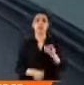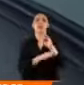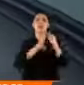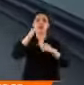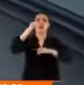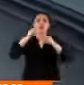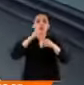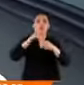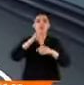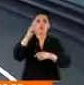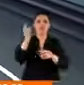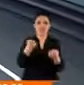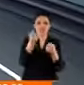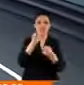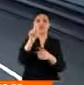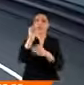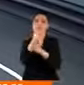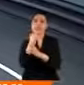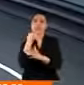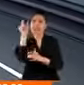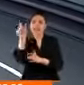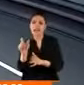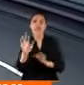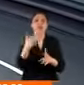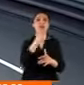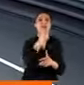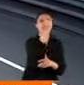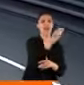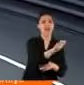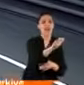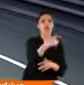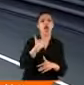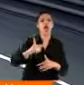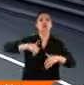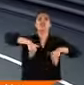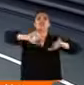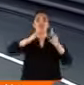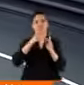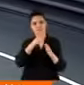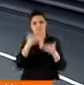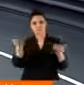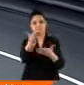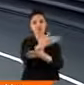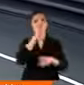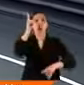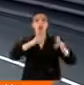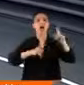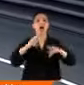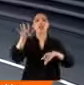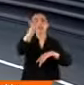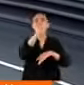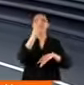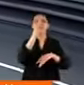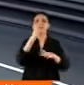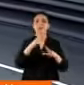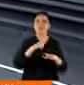Yaşadığımız çağda artık bir işin, bir mesleğin kadınların ya da erkeklerin tek elinde olamayacağını biliyoruz ama bazı göz aşinalıkları da